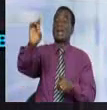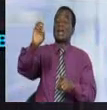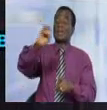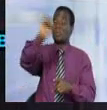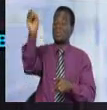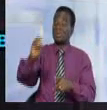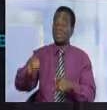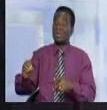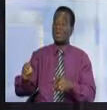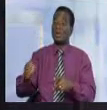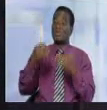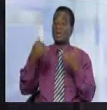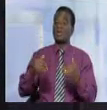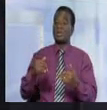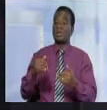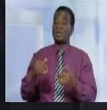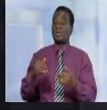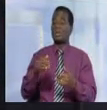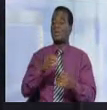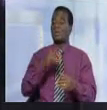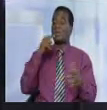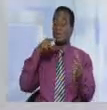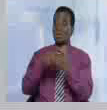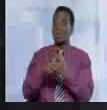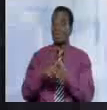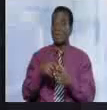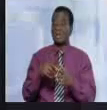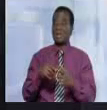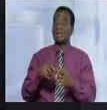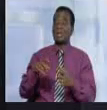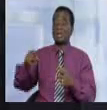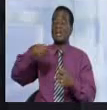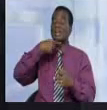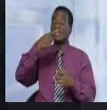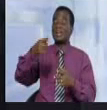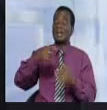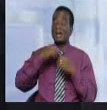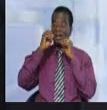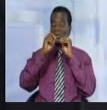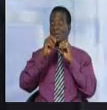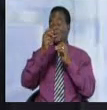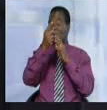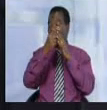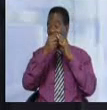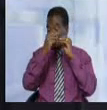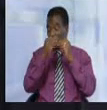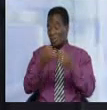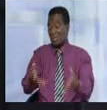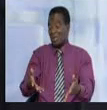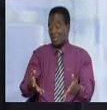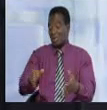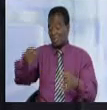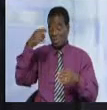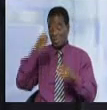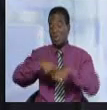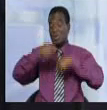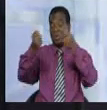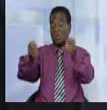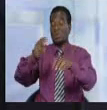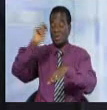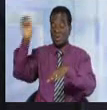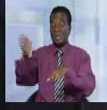du territoire. Maintenant, la page est tournée, le débat c'est au Parlement. La Guinée a perdu la notion de l'État, de l'autorité de l'État. Nous